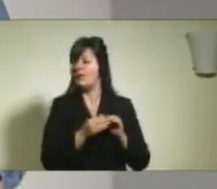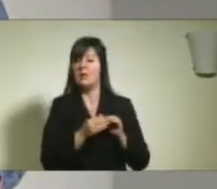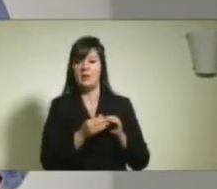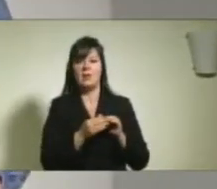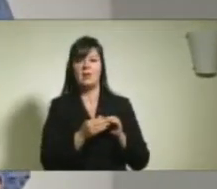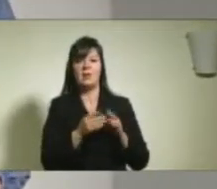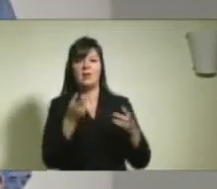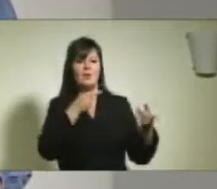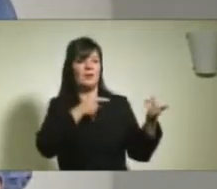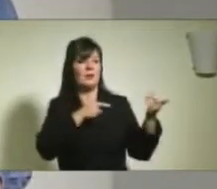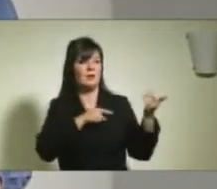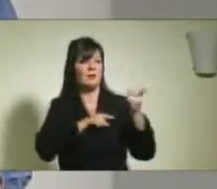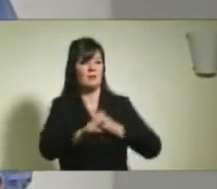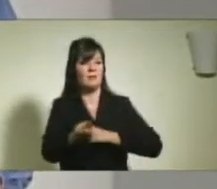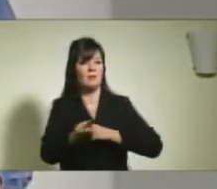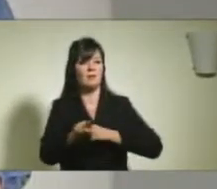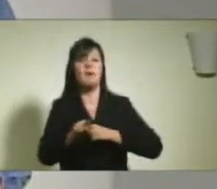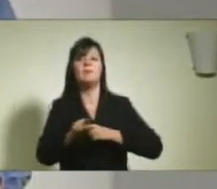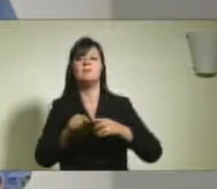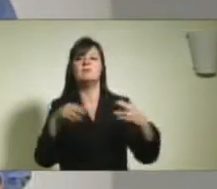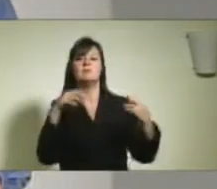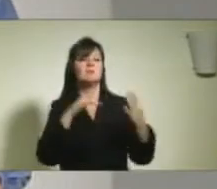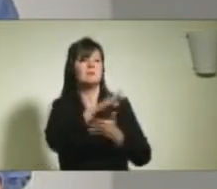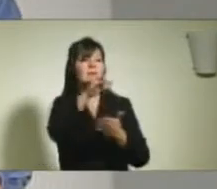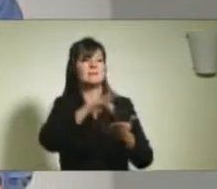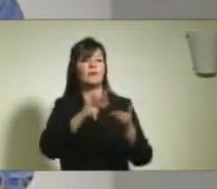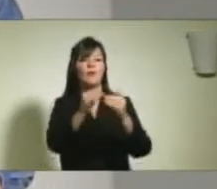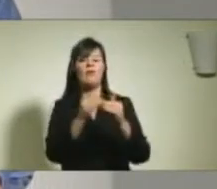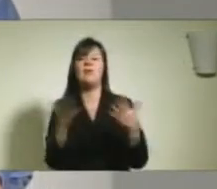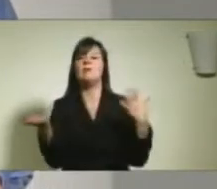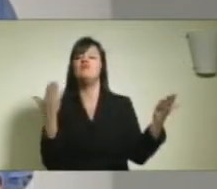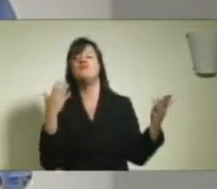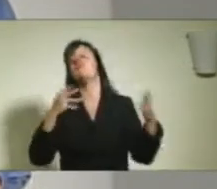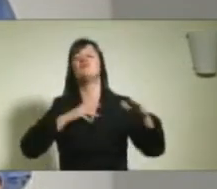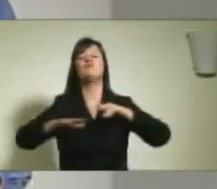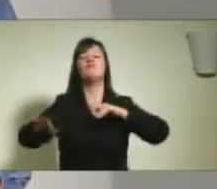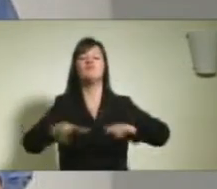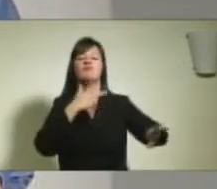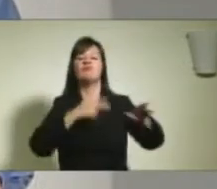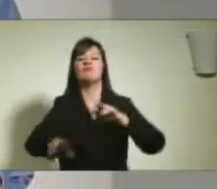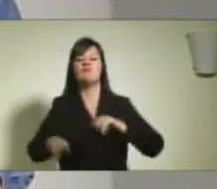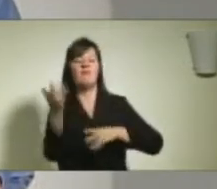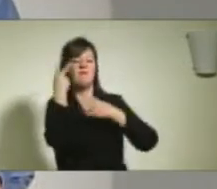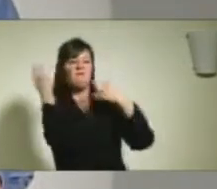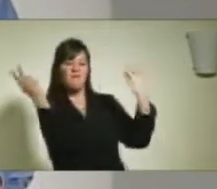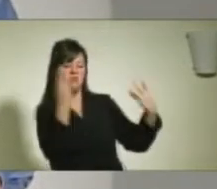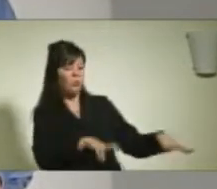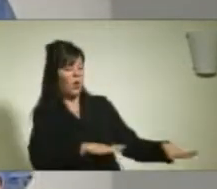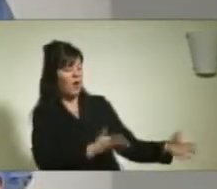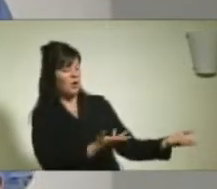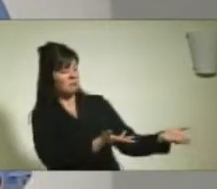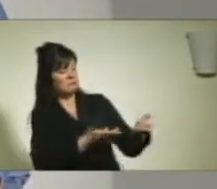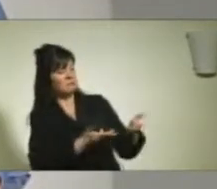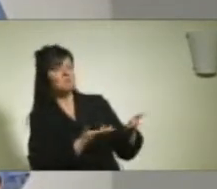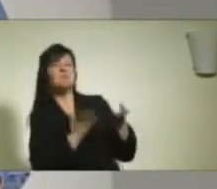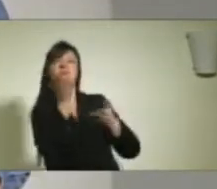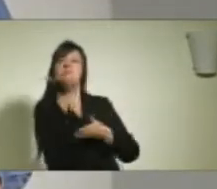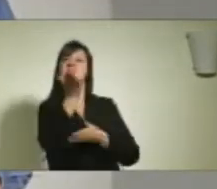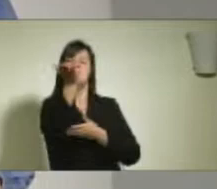marchez dans la grande rue centrale de Windsor, vous devez passer devant tous ces gens qui mendient. Et en